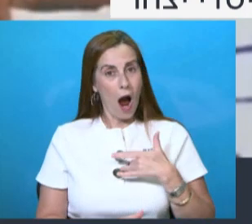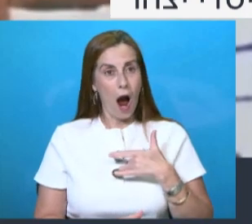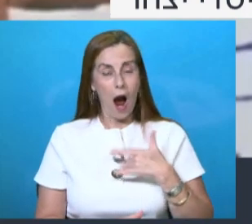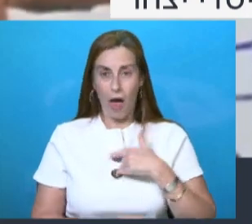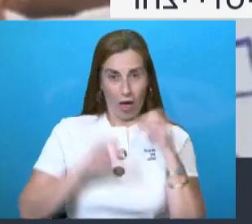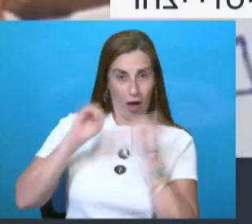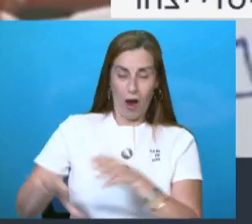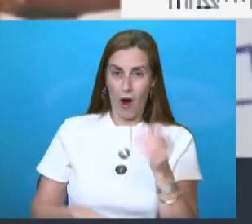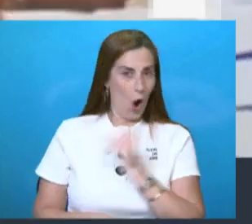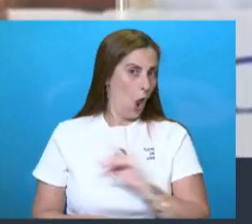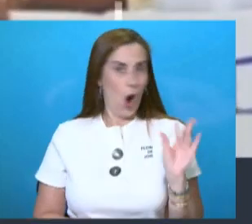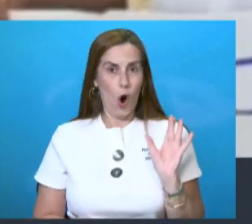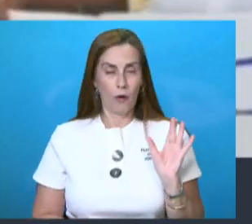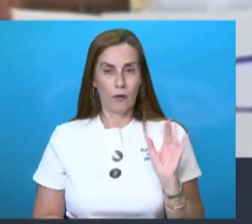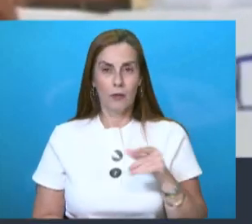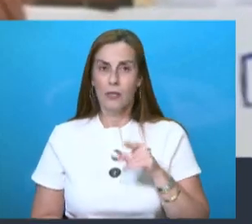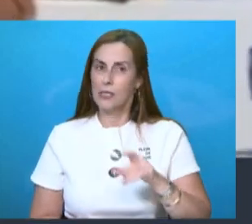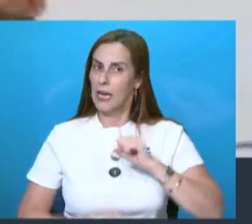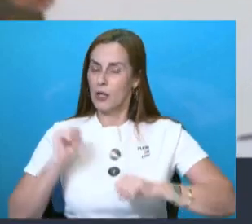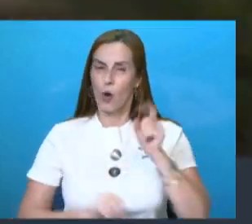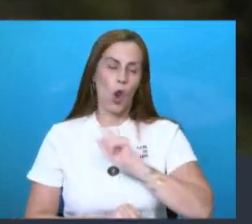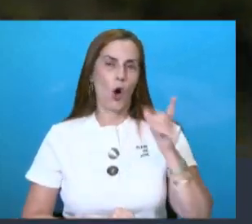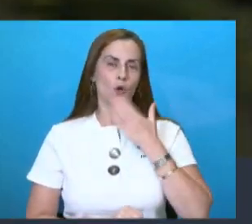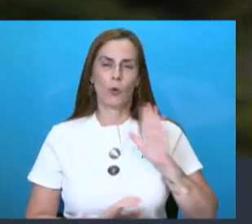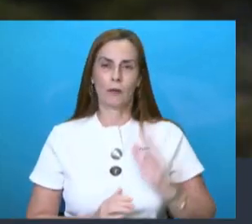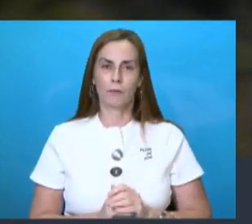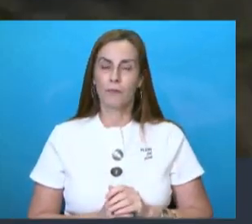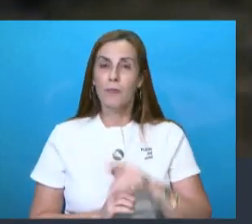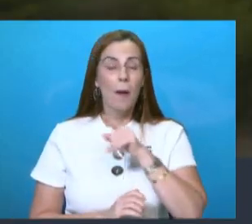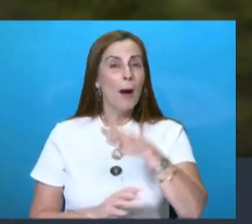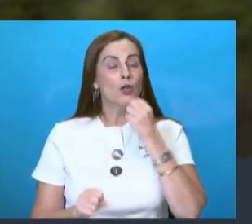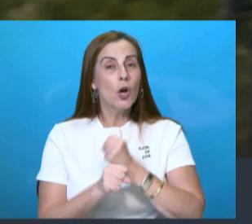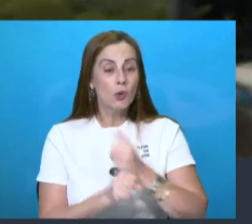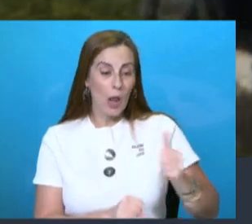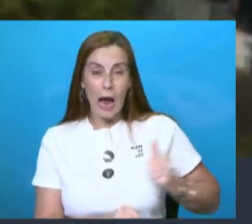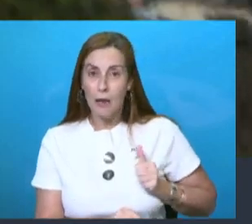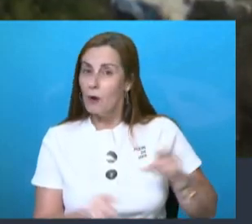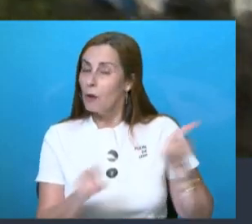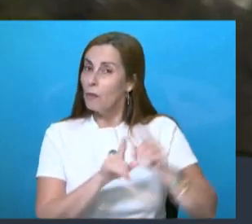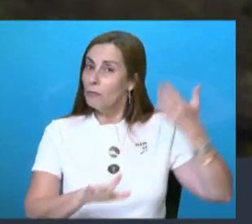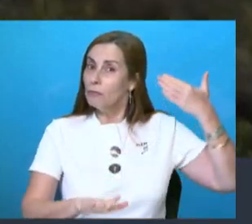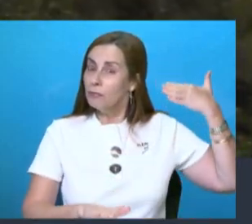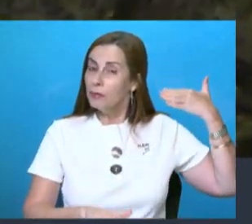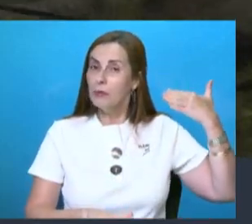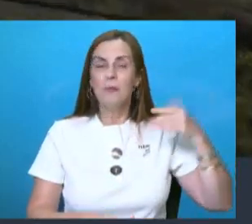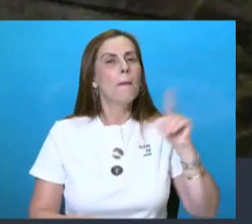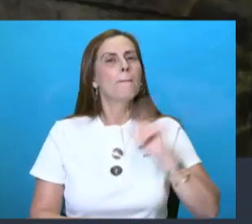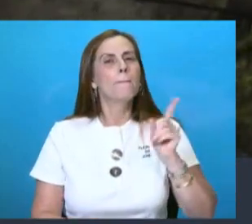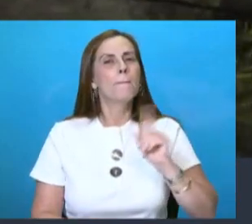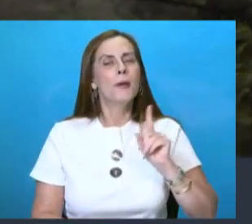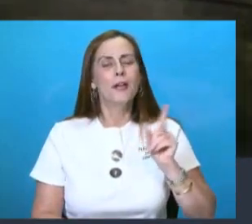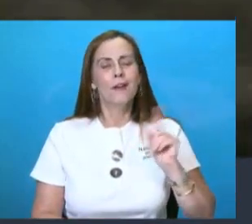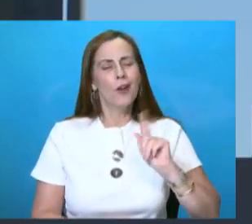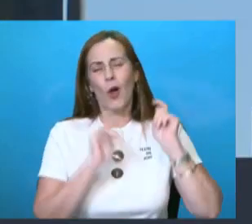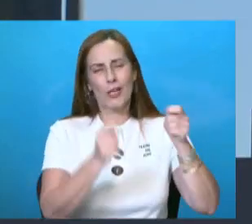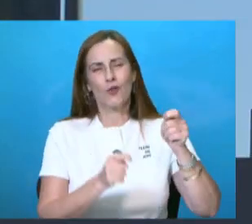אותה ונפנה להם גב, זה התנהגות לא יהודית. על התקיפה הזו, בדומה לתקריות קודמות, ככל הנראה לא יוגש כתב